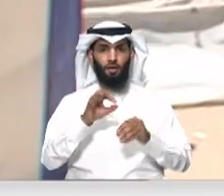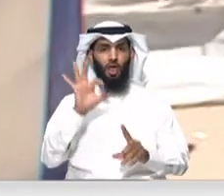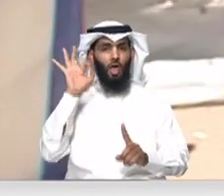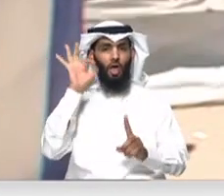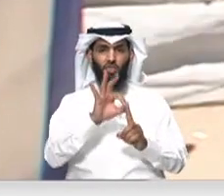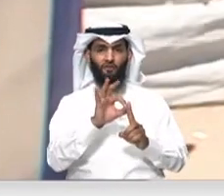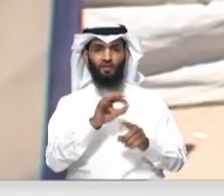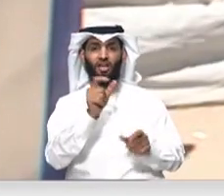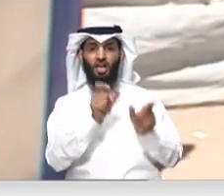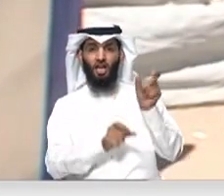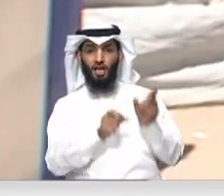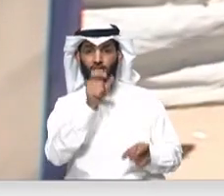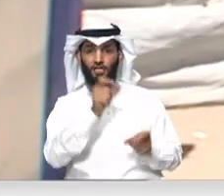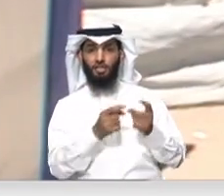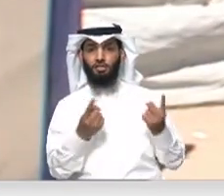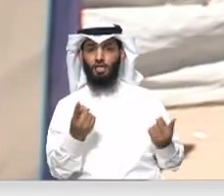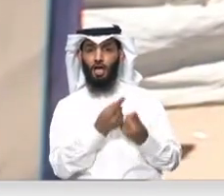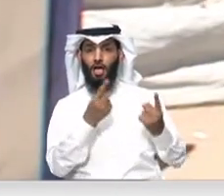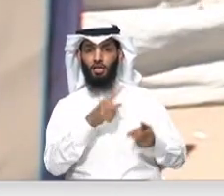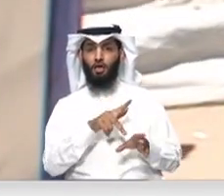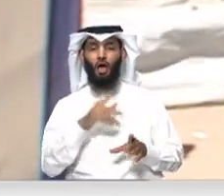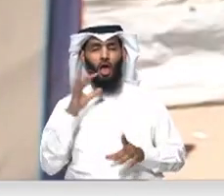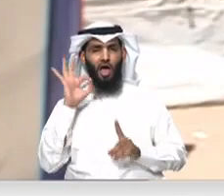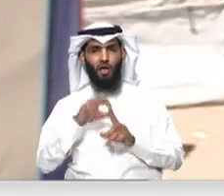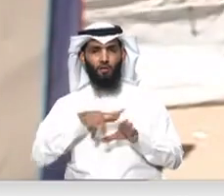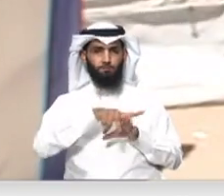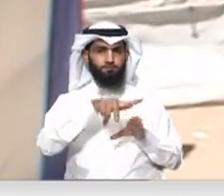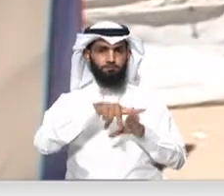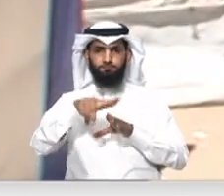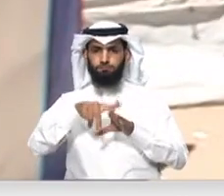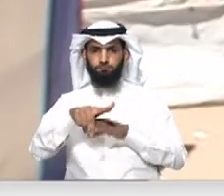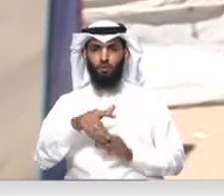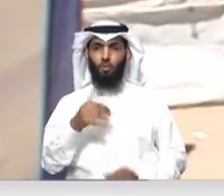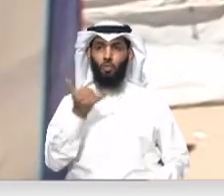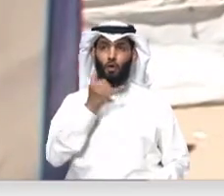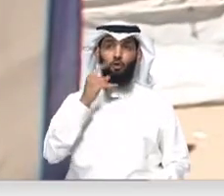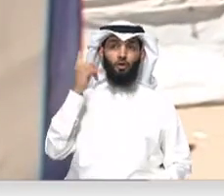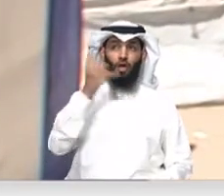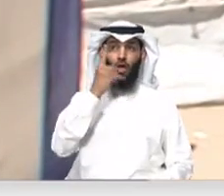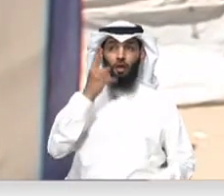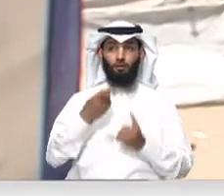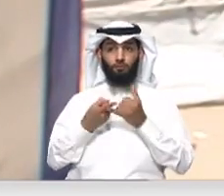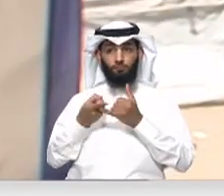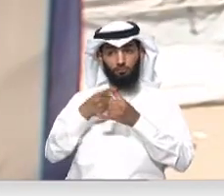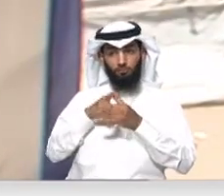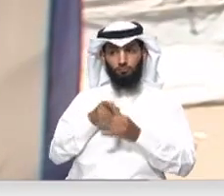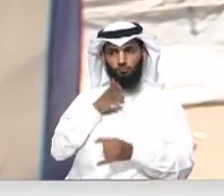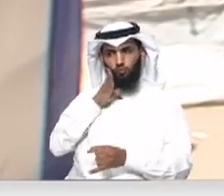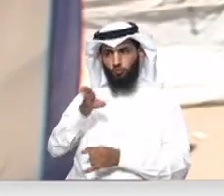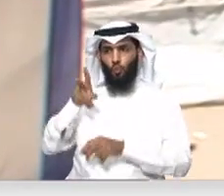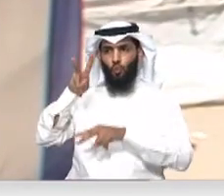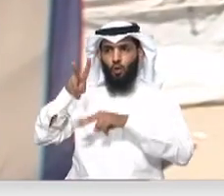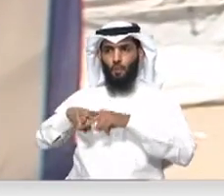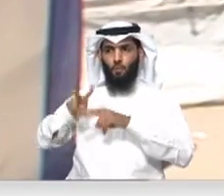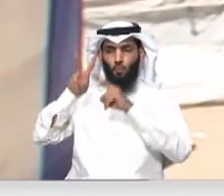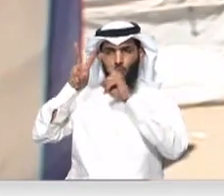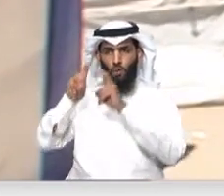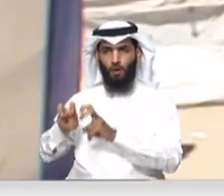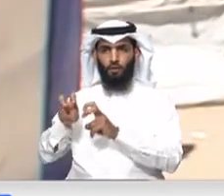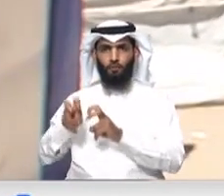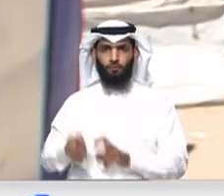المدنيين الأبرياء بلا رحمة، كل ذلك يستدعي تحركا دوليا عاجلا لوقف هذه الإبادة الجماعية في